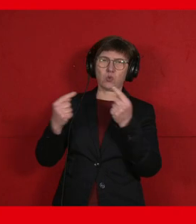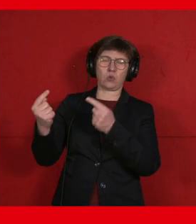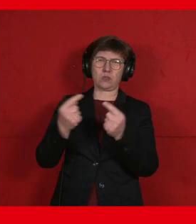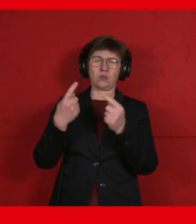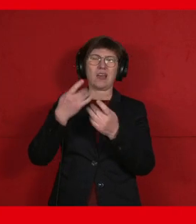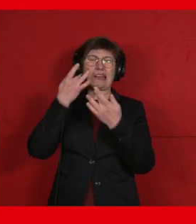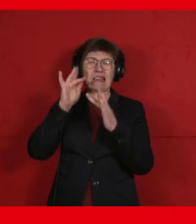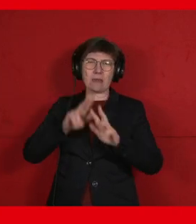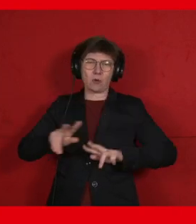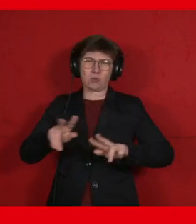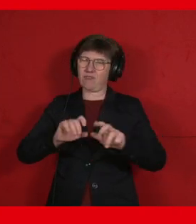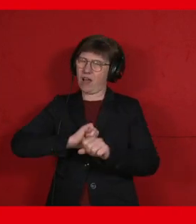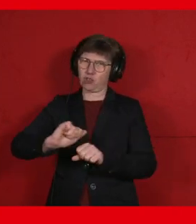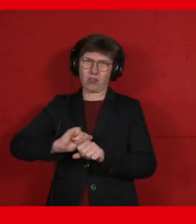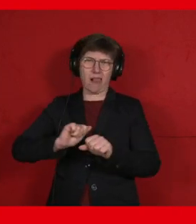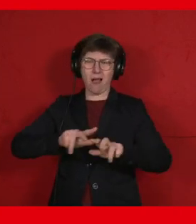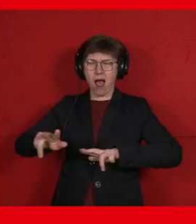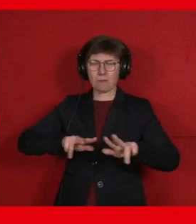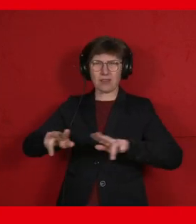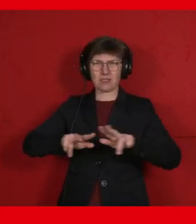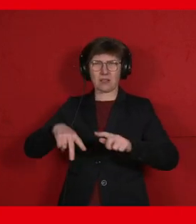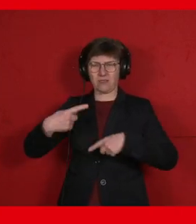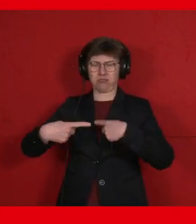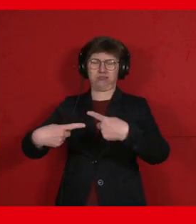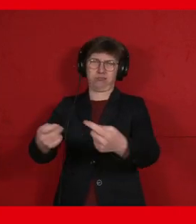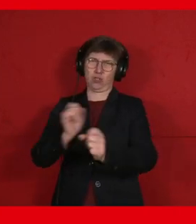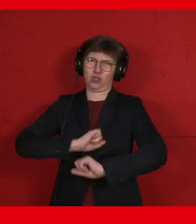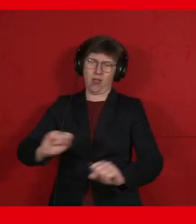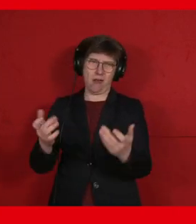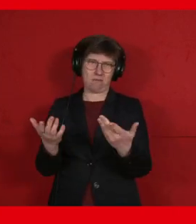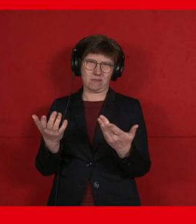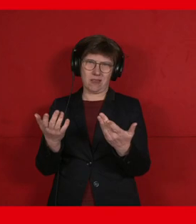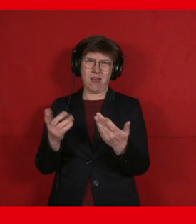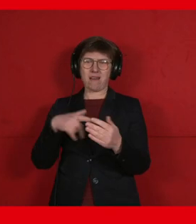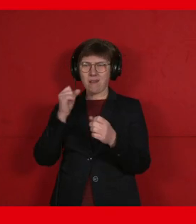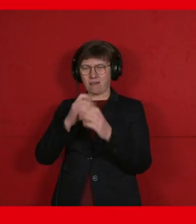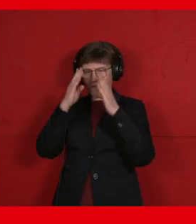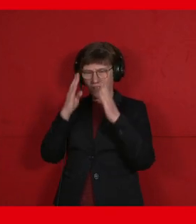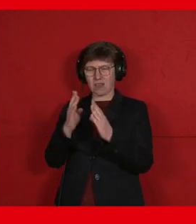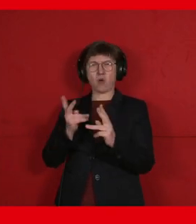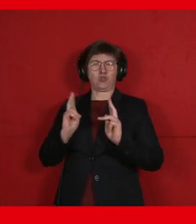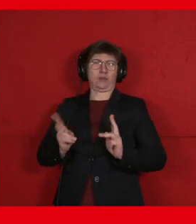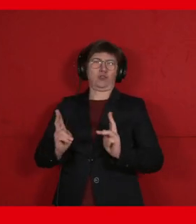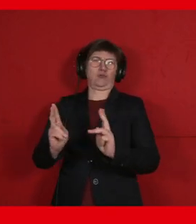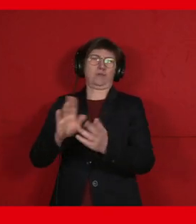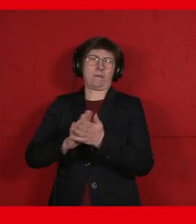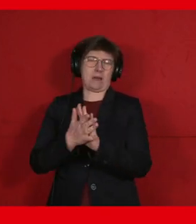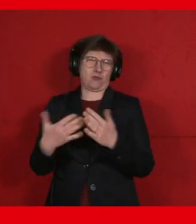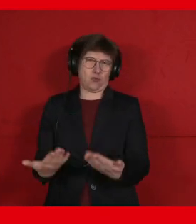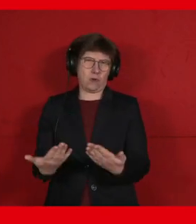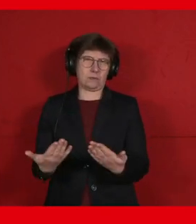auch Genehmigungsverfahren und administrative Verfahren, die einfach viel schneller werden und auf die wir uns eben auch einigen